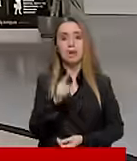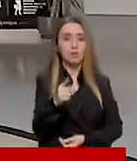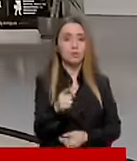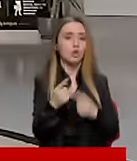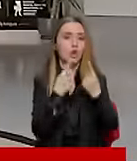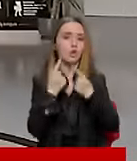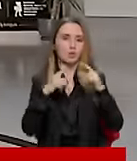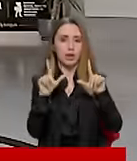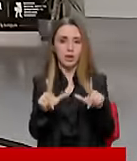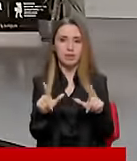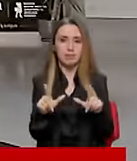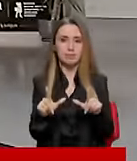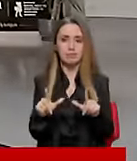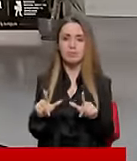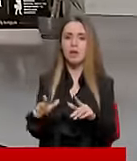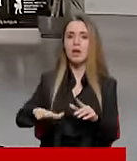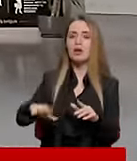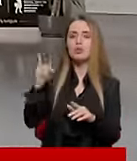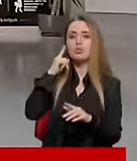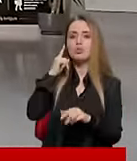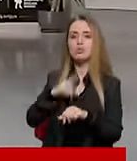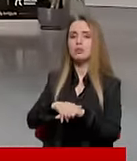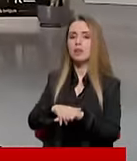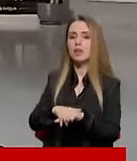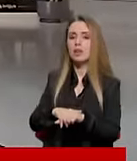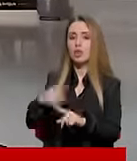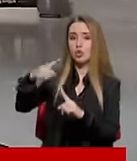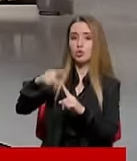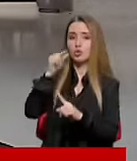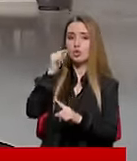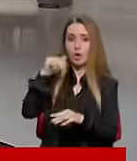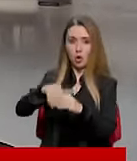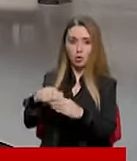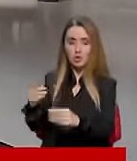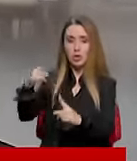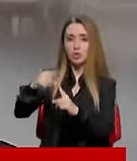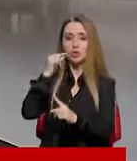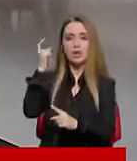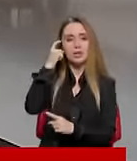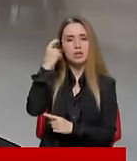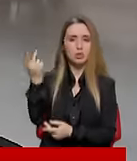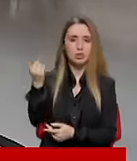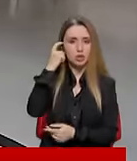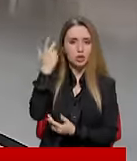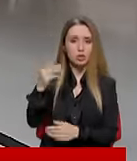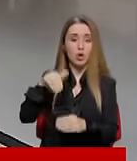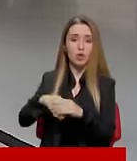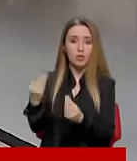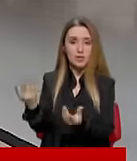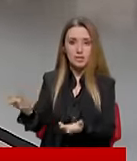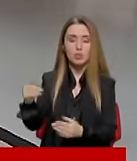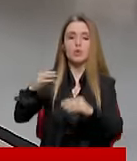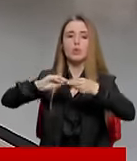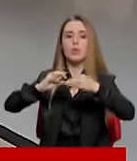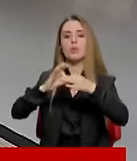Aslında konuşmak lazım neden yapılam Dai Turgut Bey'e oy verirseniz Turgut Bey'i tanıyoruz tanıyorsunuz Turgut Bey'e oy verirseniz bu